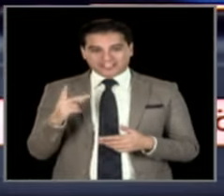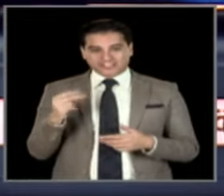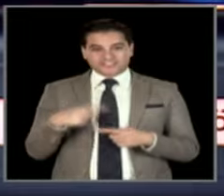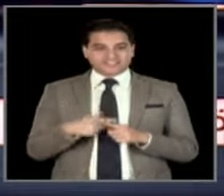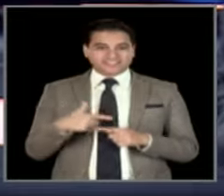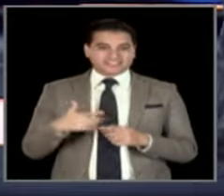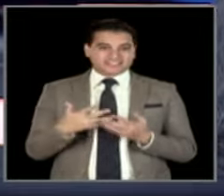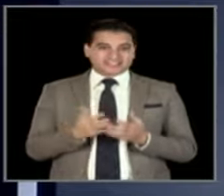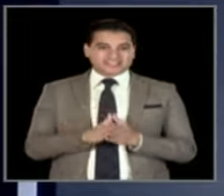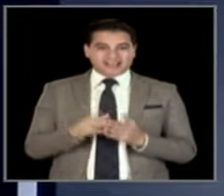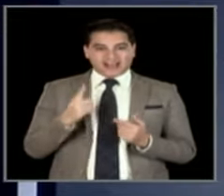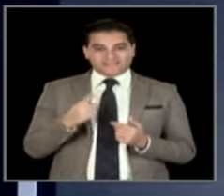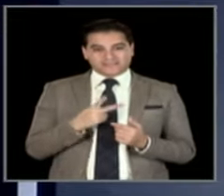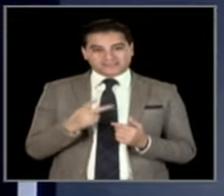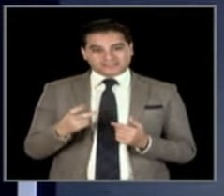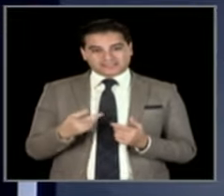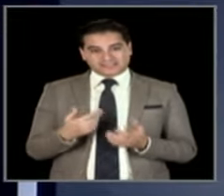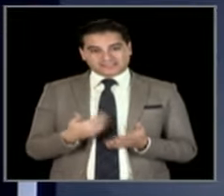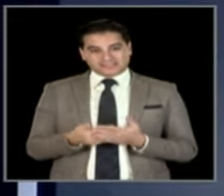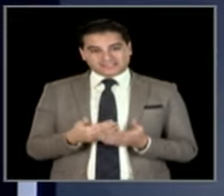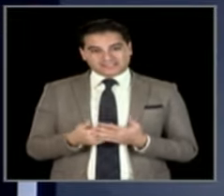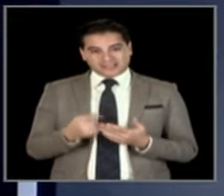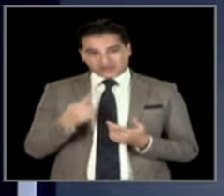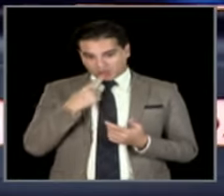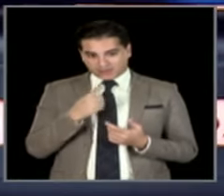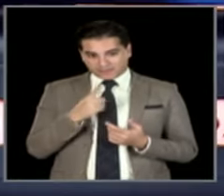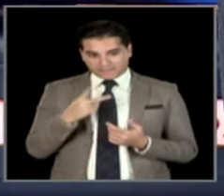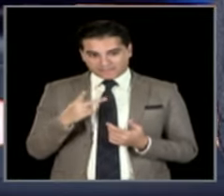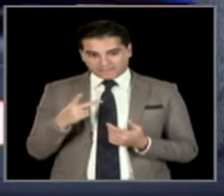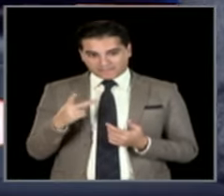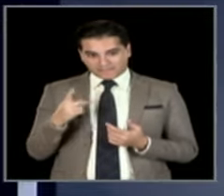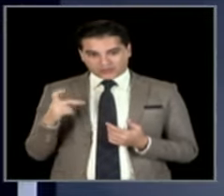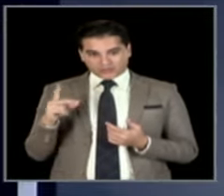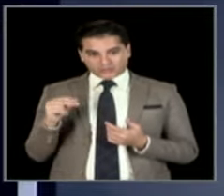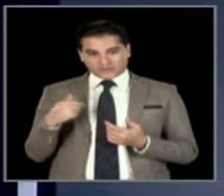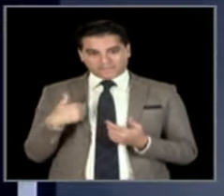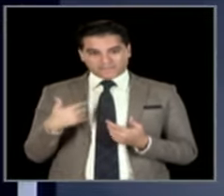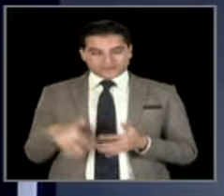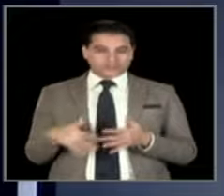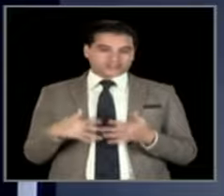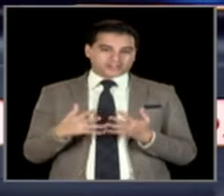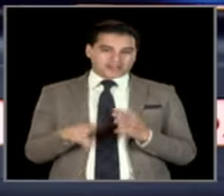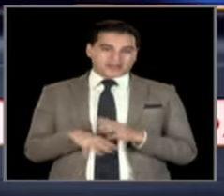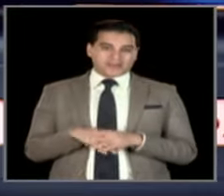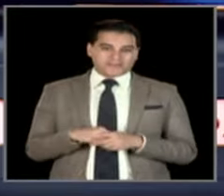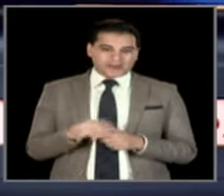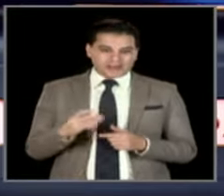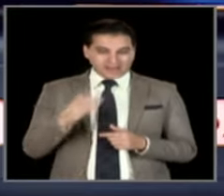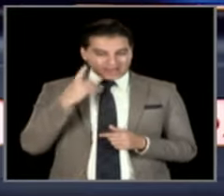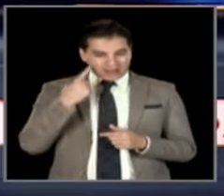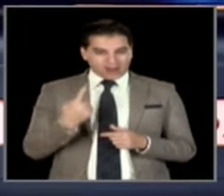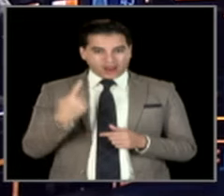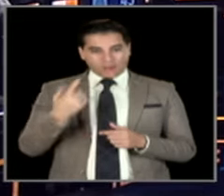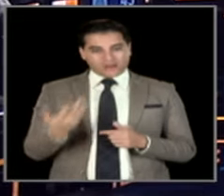20-60. 1200. الأول قلت 120. ما أقدرش أحسبها لك صح. احنا بناخد الإجابة